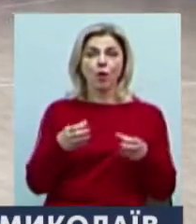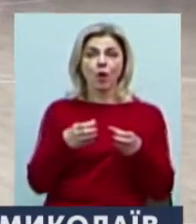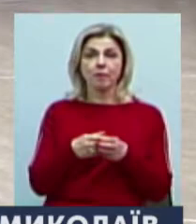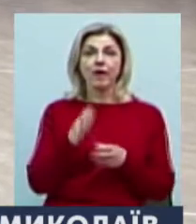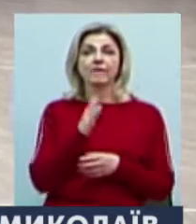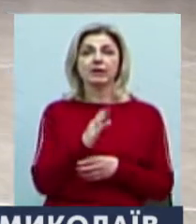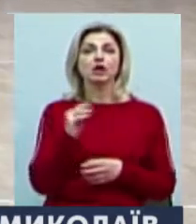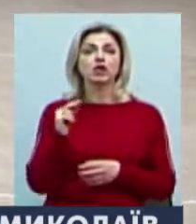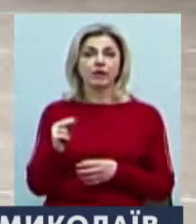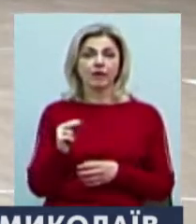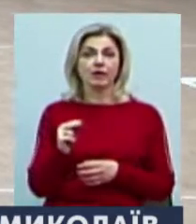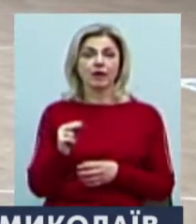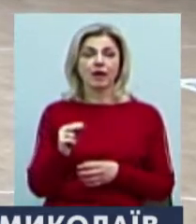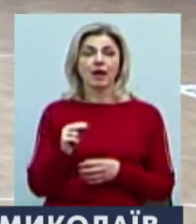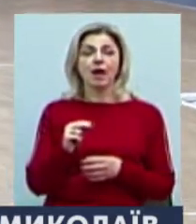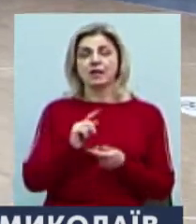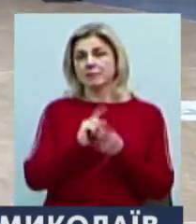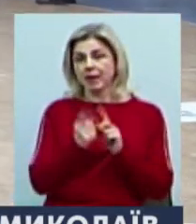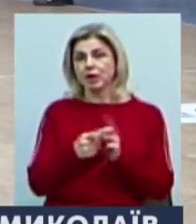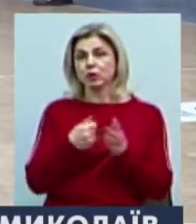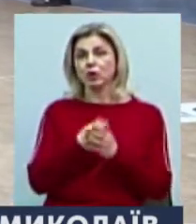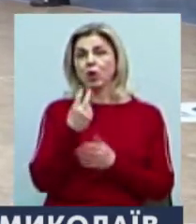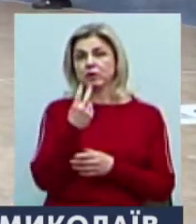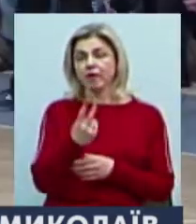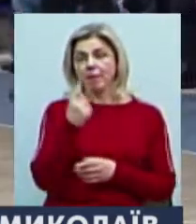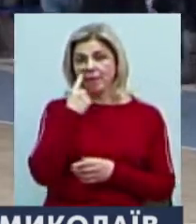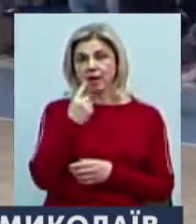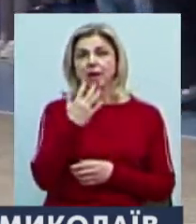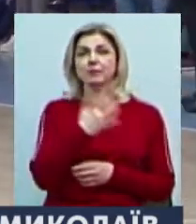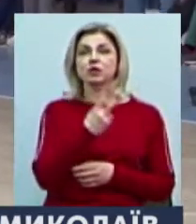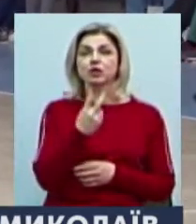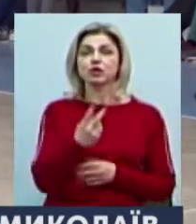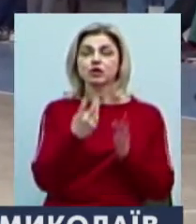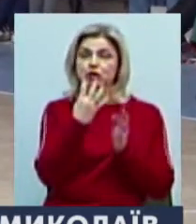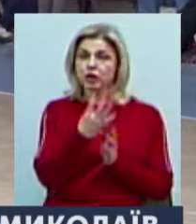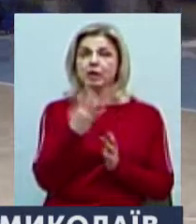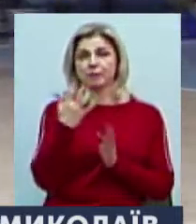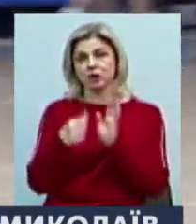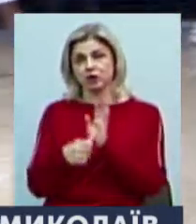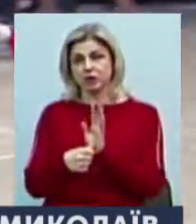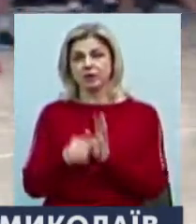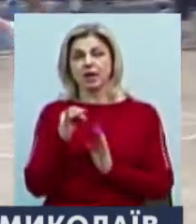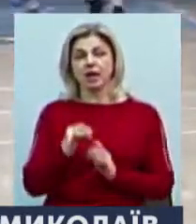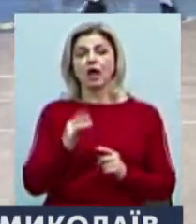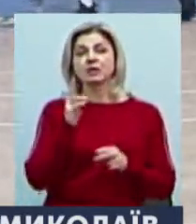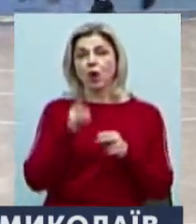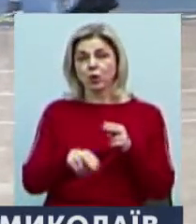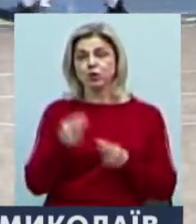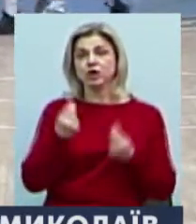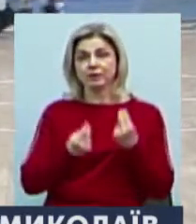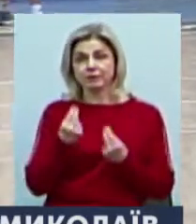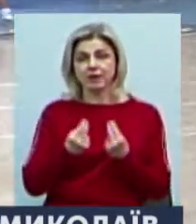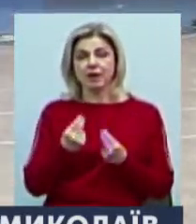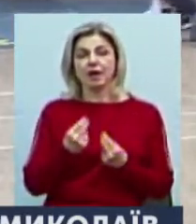Чернія зменшила гандикап киян до 2 балів – 54-56. Боротьба на рівних продовжилася і в заключній частині матчу. Інтрига трималася